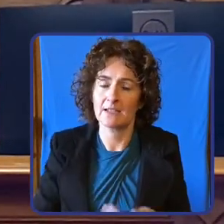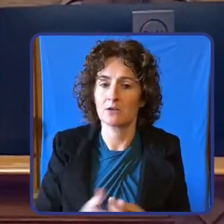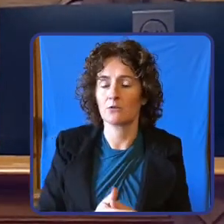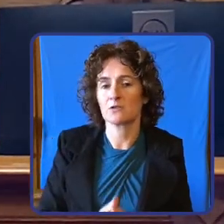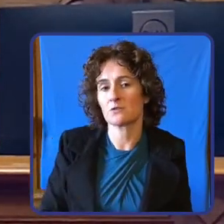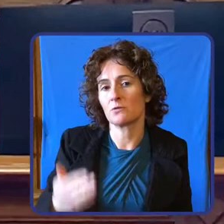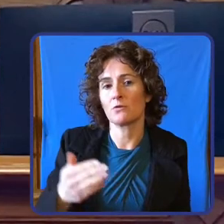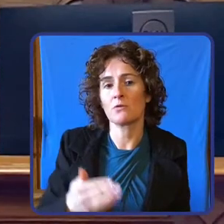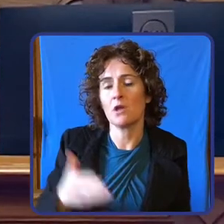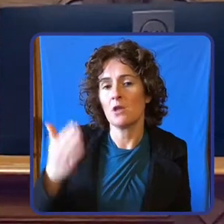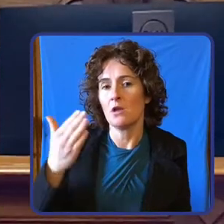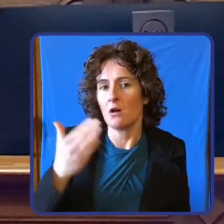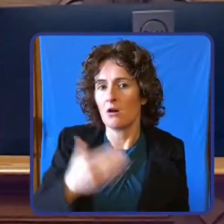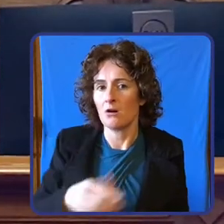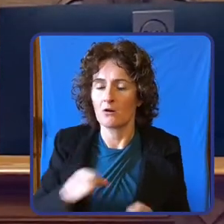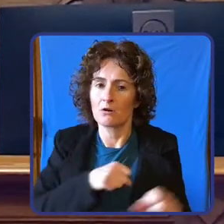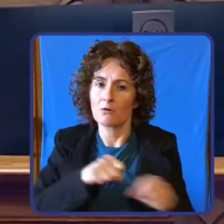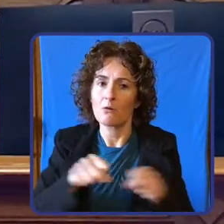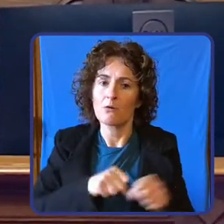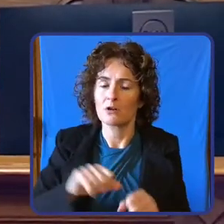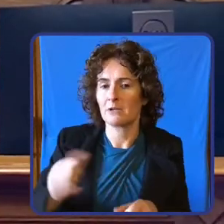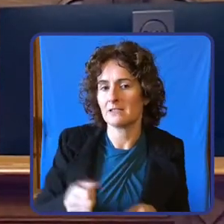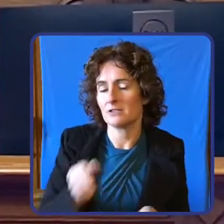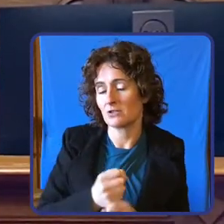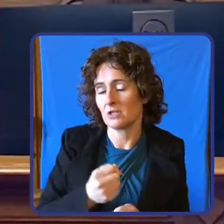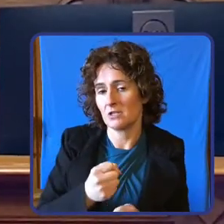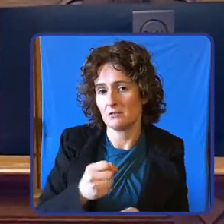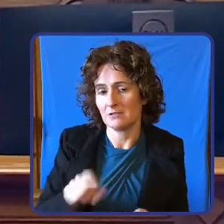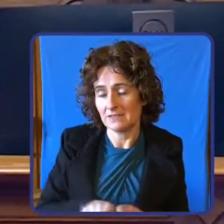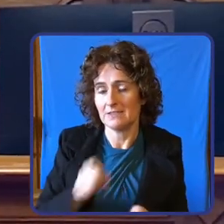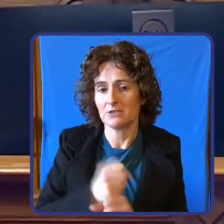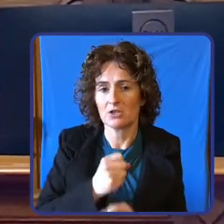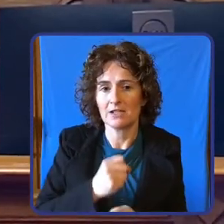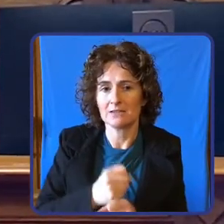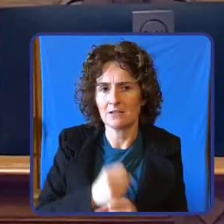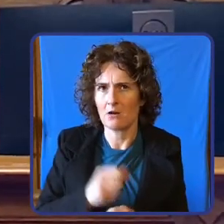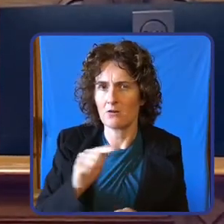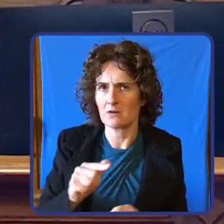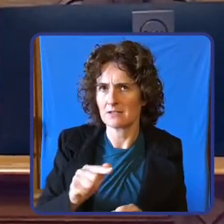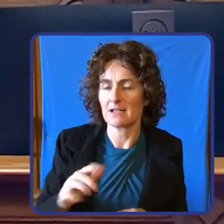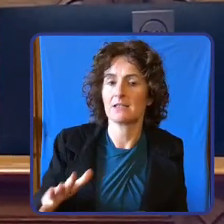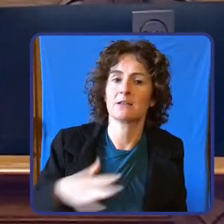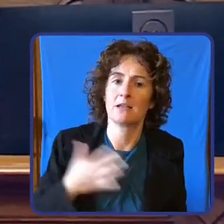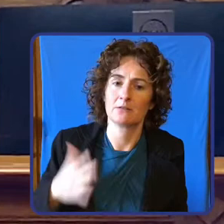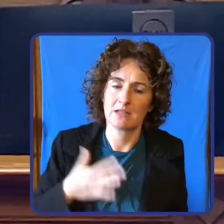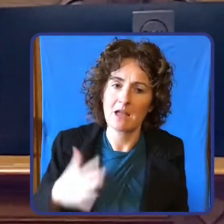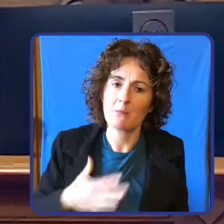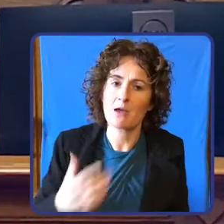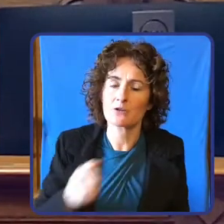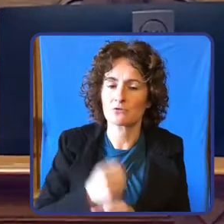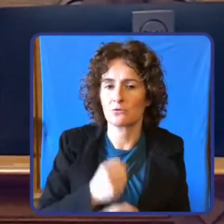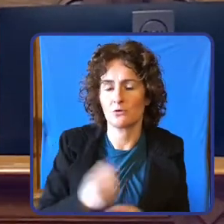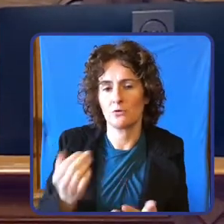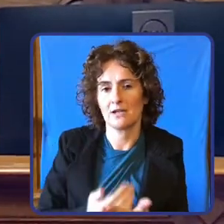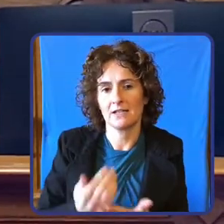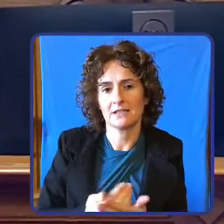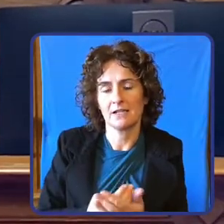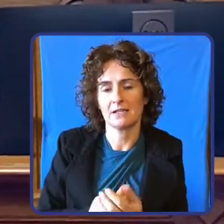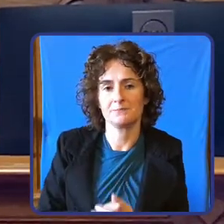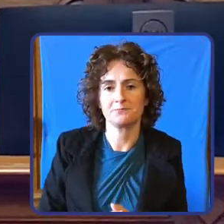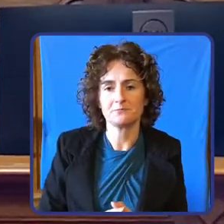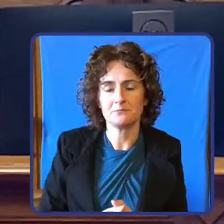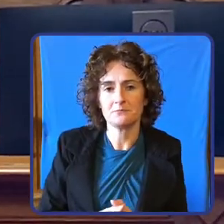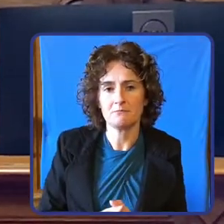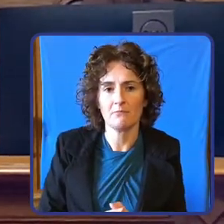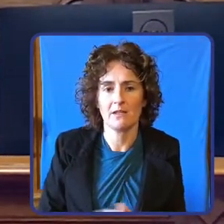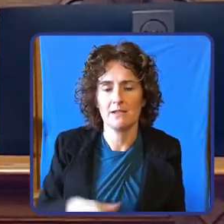volna a kormány, az egy nagyon nemes, pozitív dolog lenne, és akkor most nagyon megbecsülnék az ukrajnai magyarokat az ukrán honfitársaik.